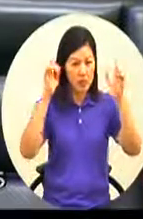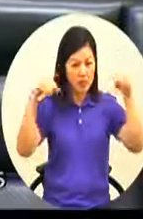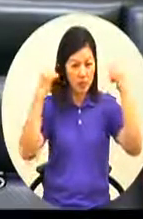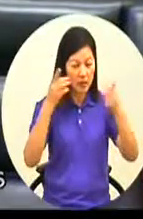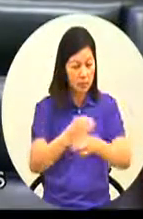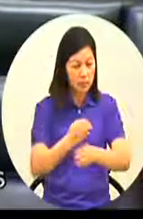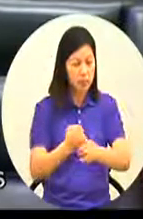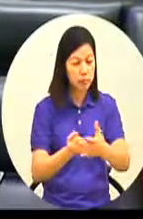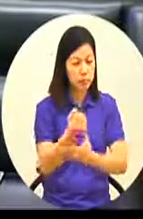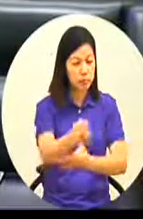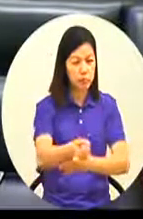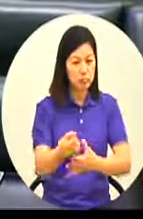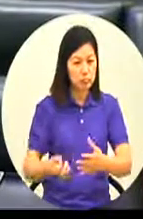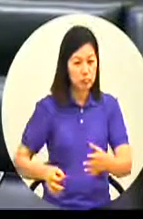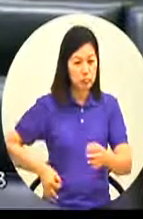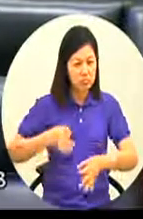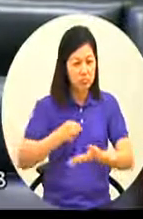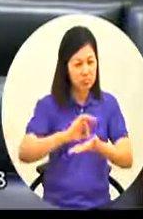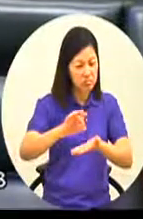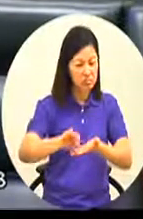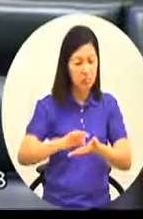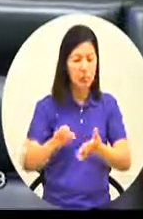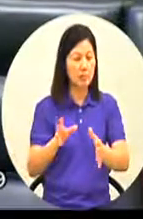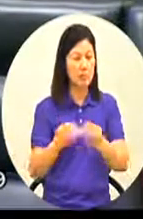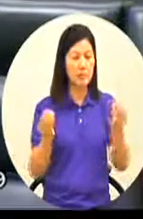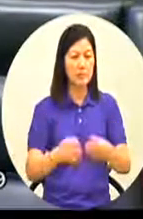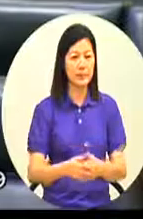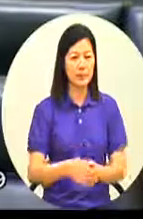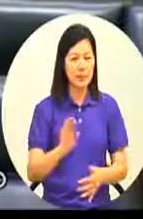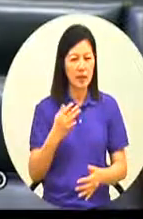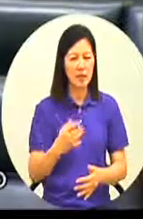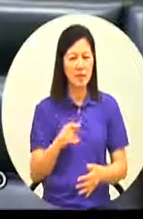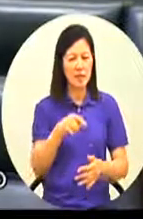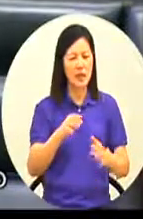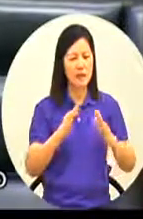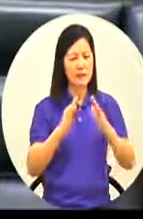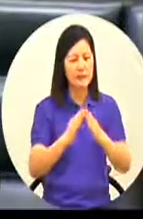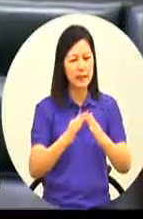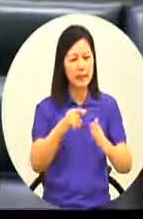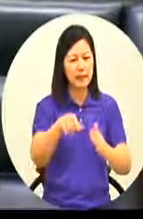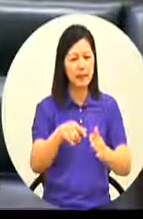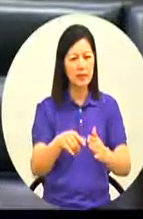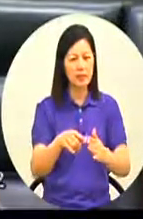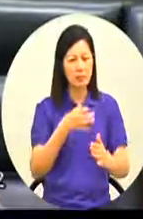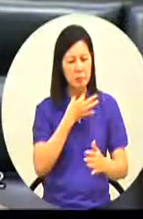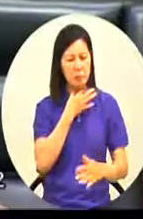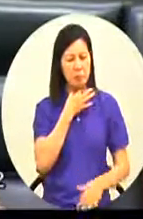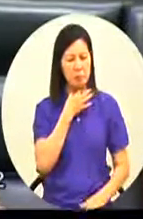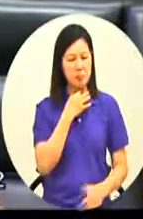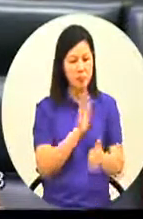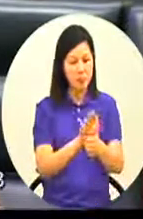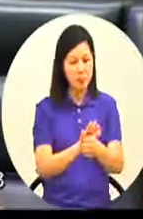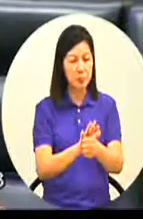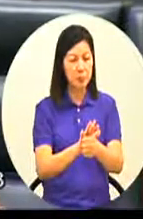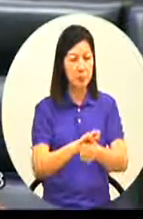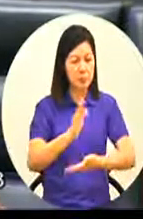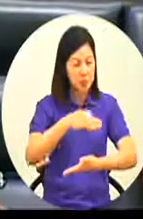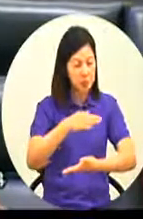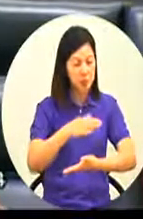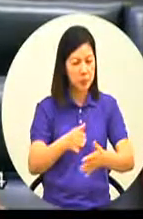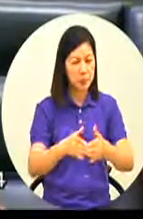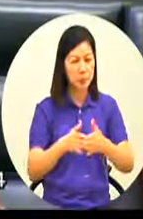个。小小的家庭当中，有可能他很需要这一笔经费来去协助这个婴儿，哦，是不是局长这是不是